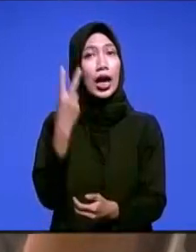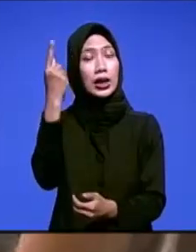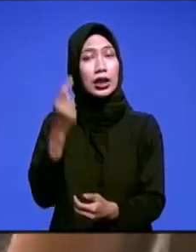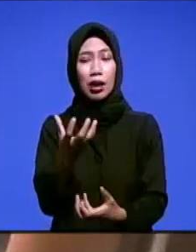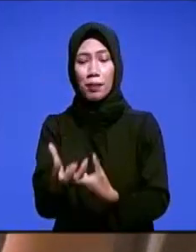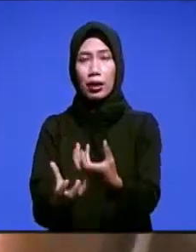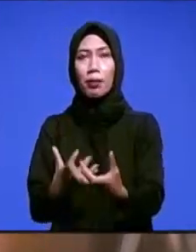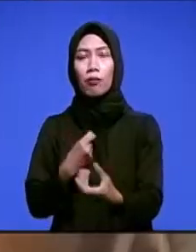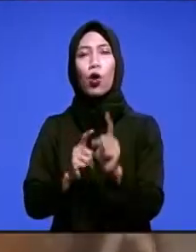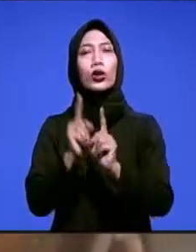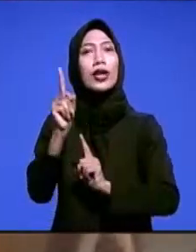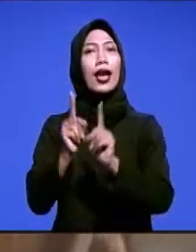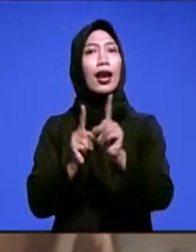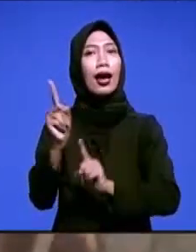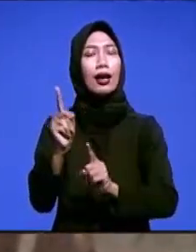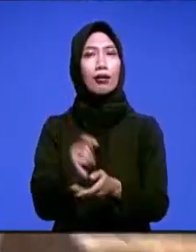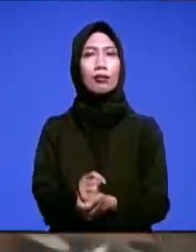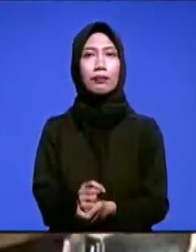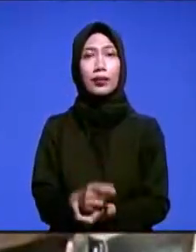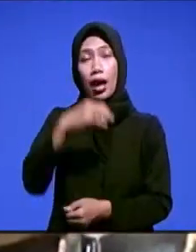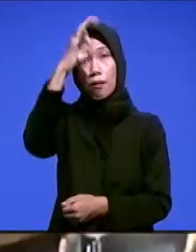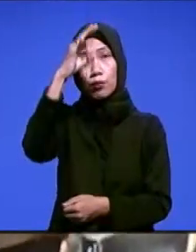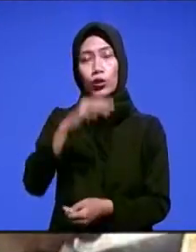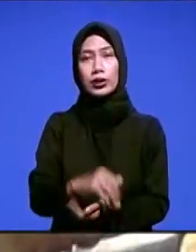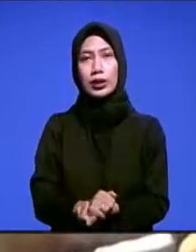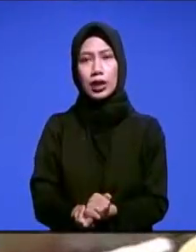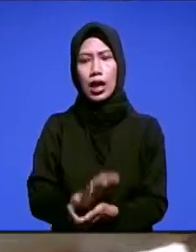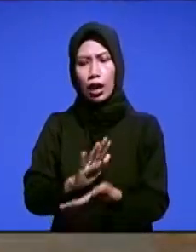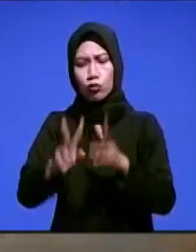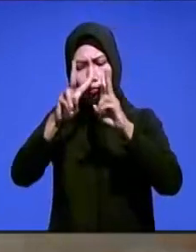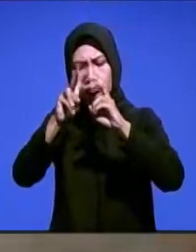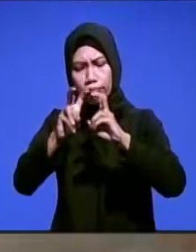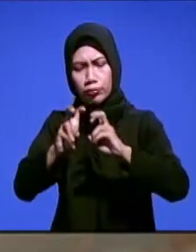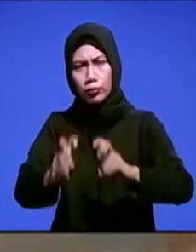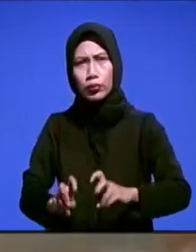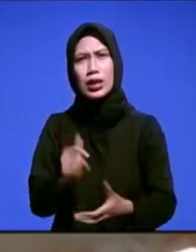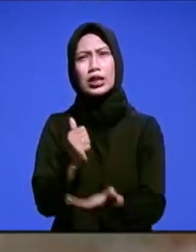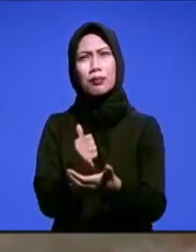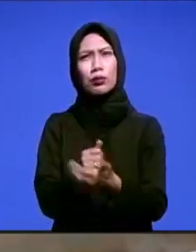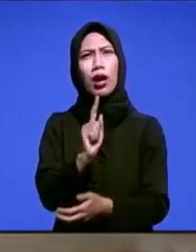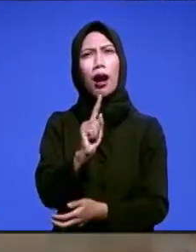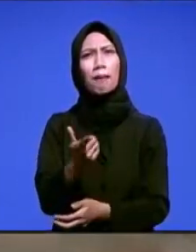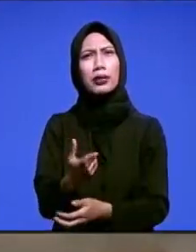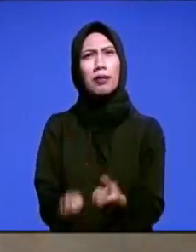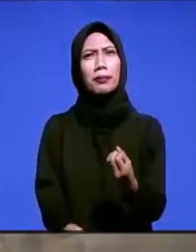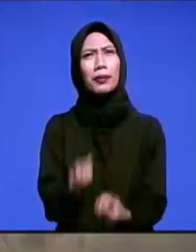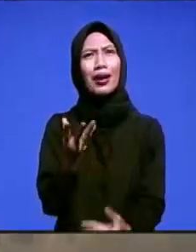akan dilelang. Pihak kepolisian sektor Cikarang Barat melakukan investigasi guna mengetahui penyebab pasti kebakaran.